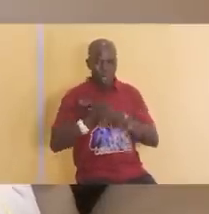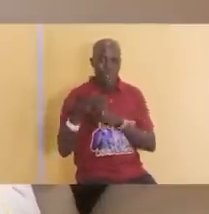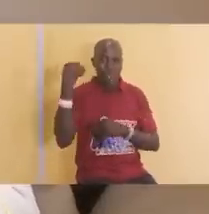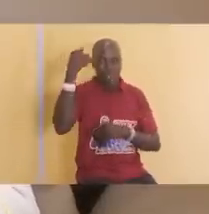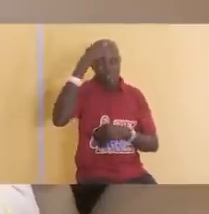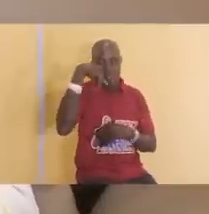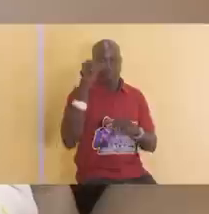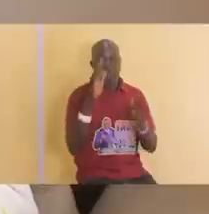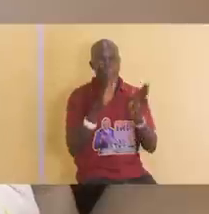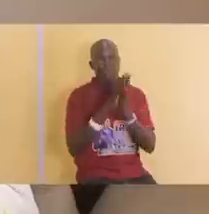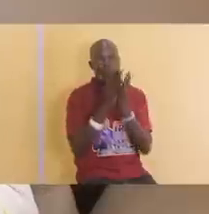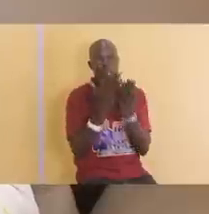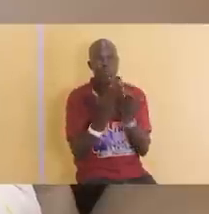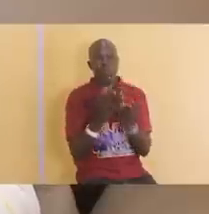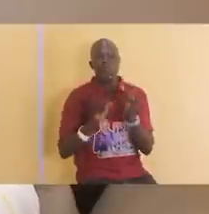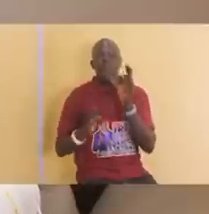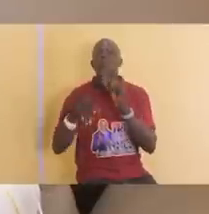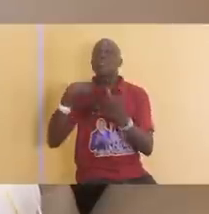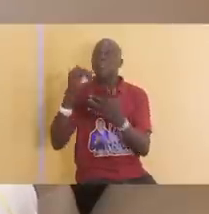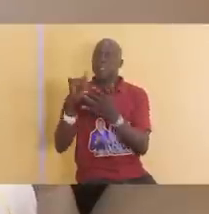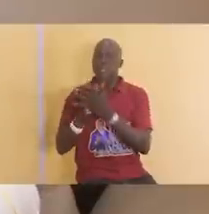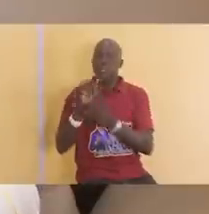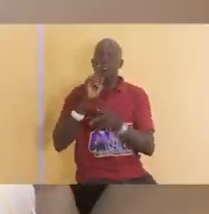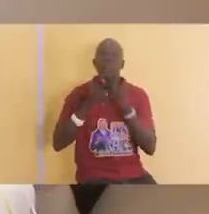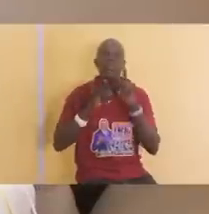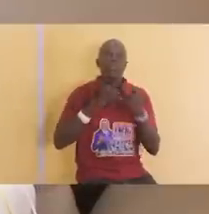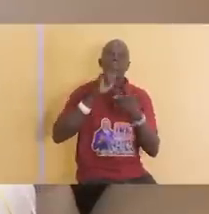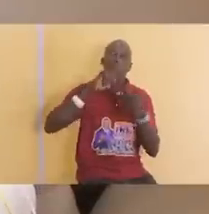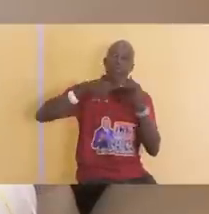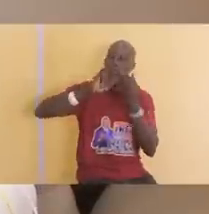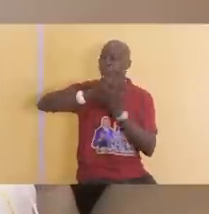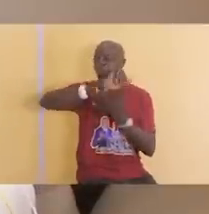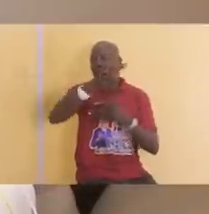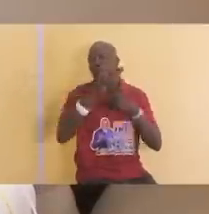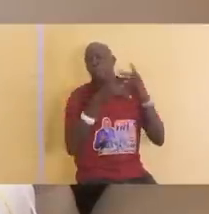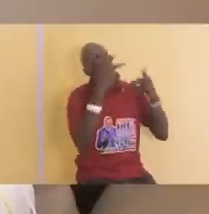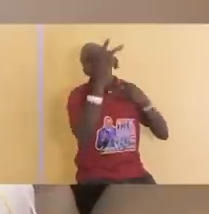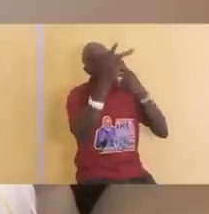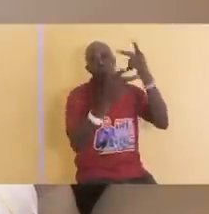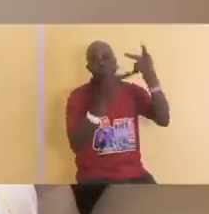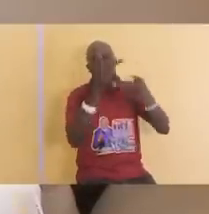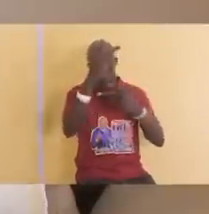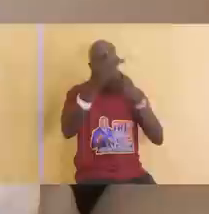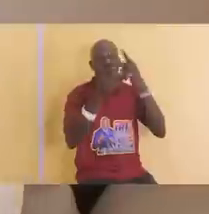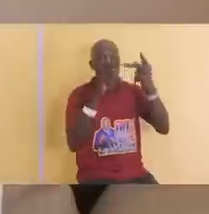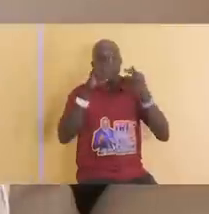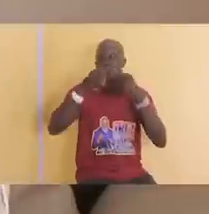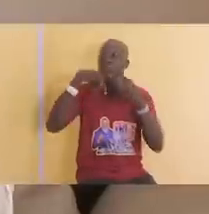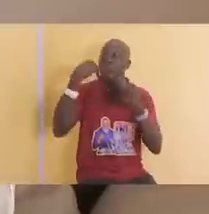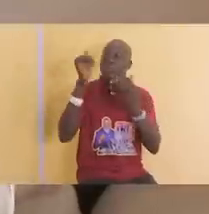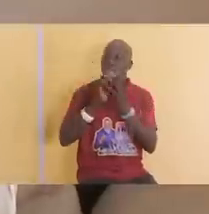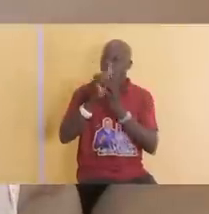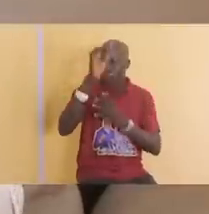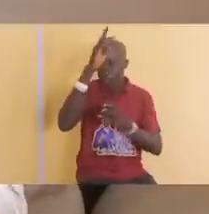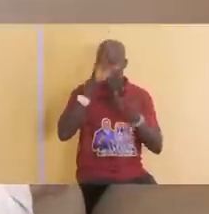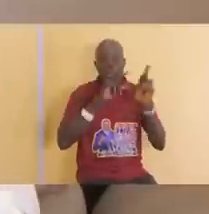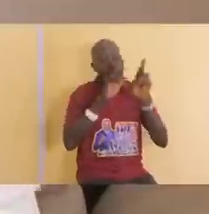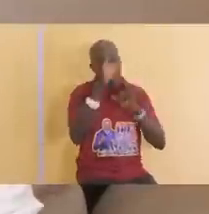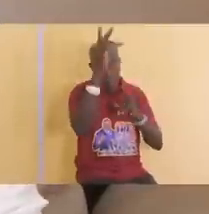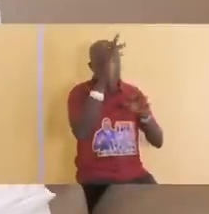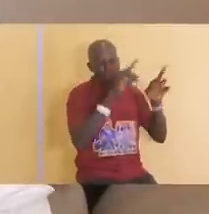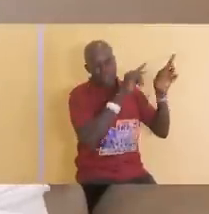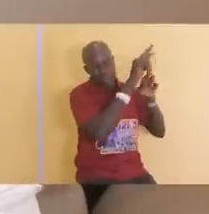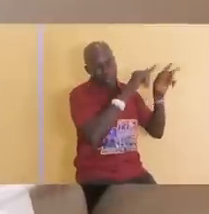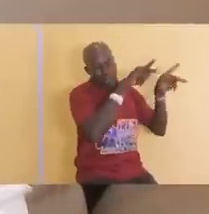dẹ̀ máa sọ pé tó bá ti na tó comment wọ́n á máa bá sọ̀rọ̀. They will be chatting with the person that comment. Wọ́n á ní bàbá ṣe bàbá ló ń bá wọn sọ̀rọ̀. They will tell their vision as if Baba ṣe bàbá. Ẹ má dà wọn